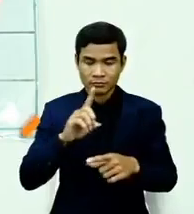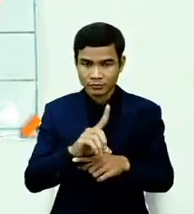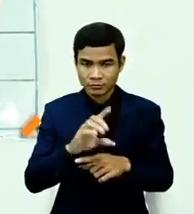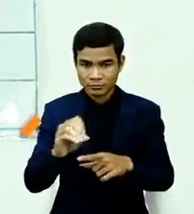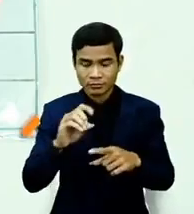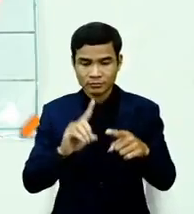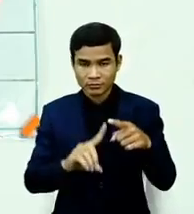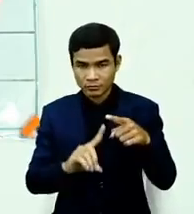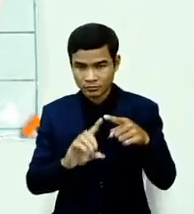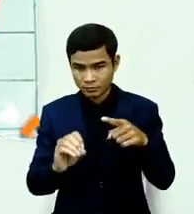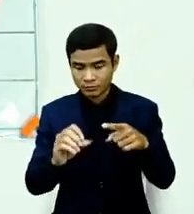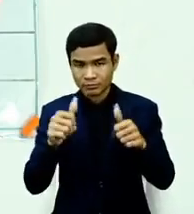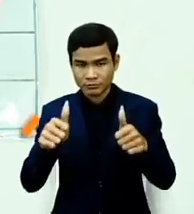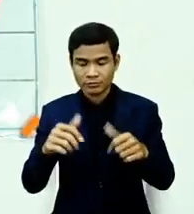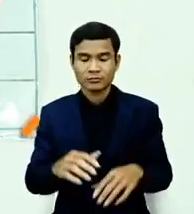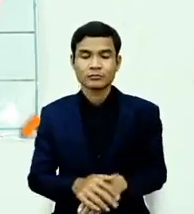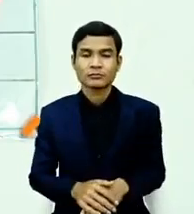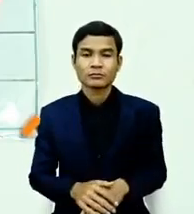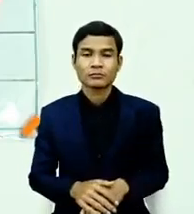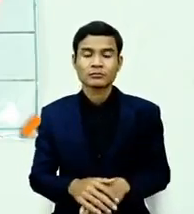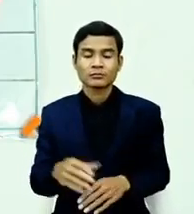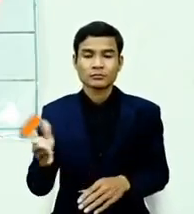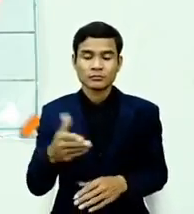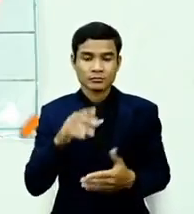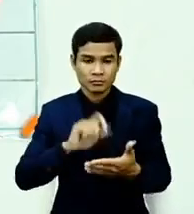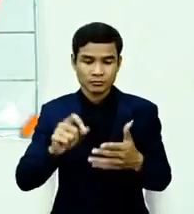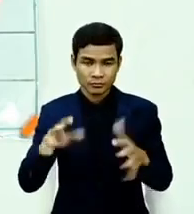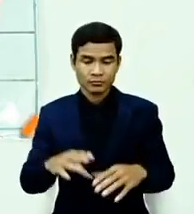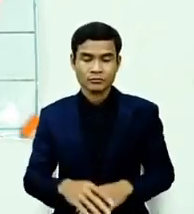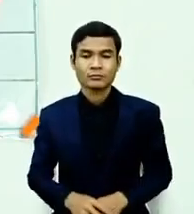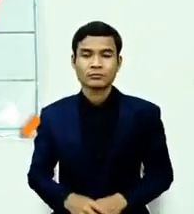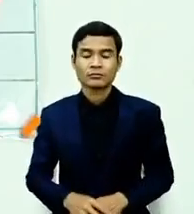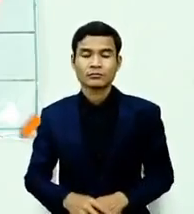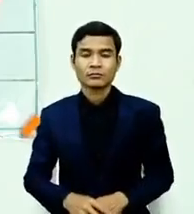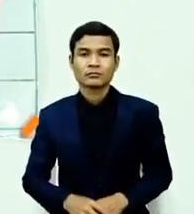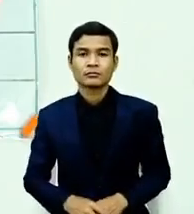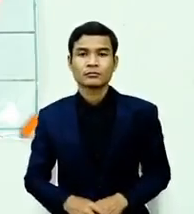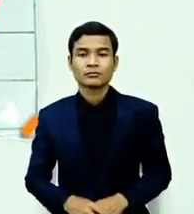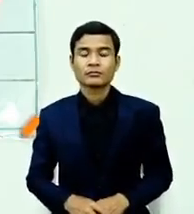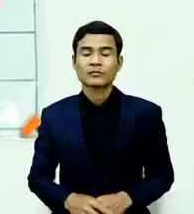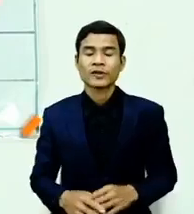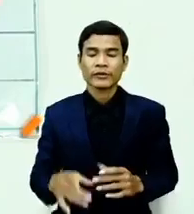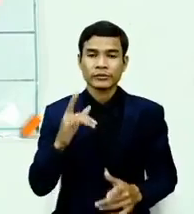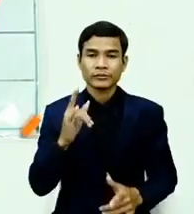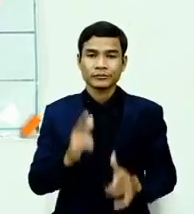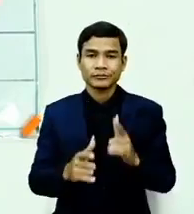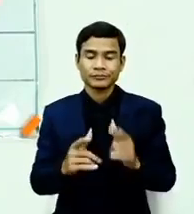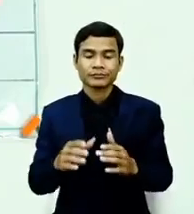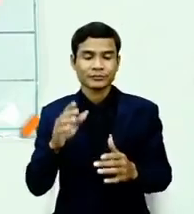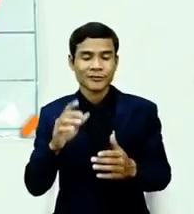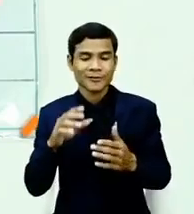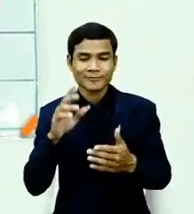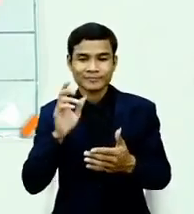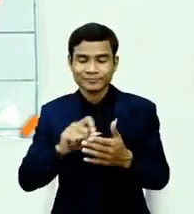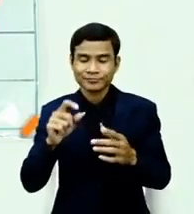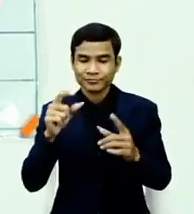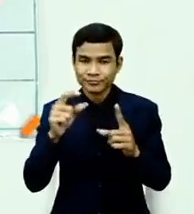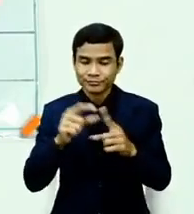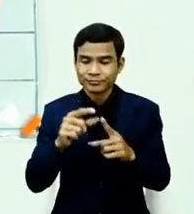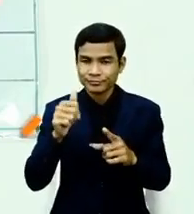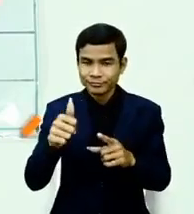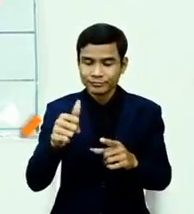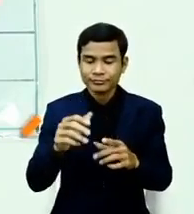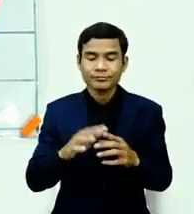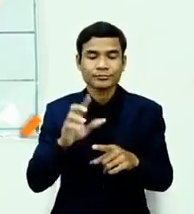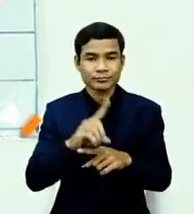ល្អចាកូនសរសេរចេះមកចាតែប្រសិនបើកូនអត់ចេះសរសេរពាក្យល្អនេះទេកូនសរសេរតែ10